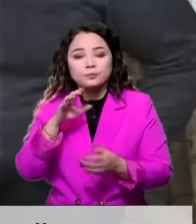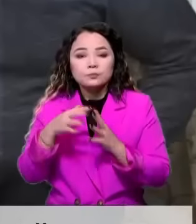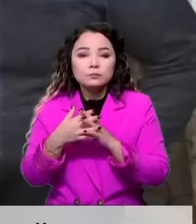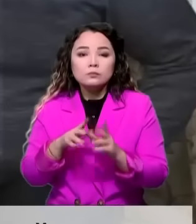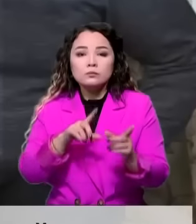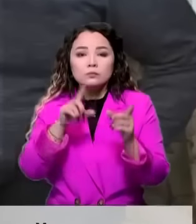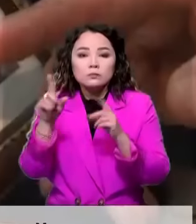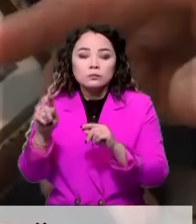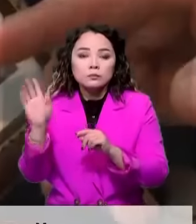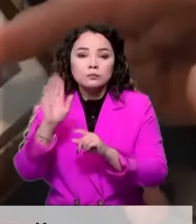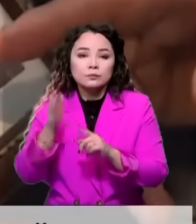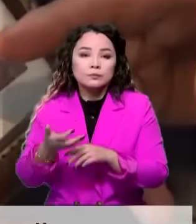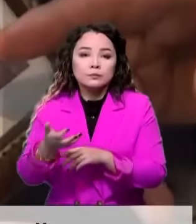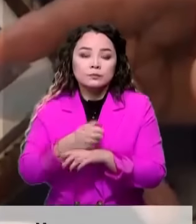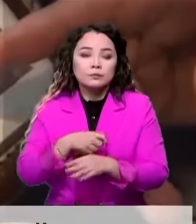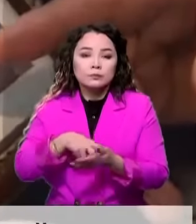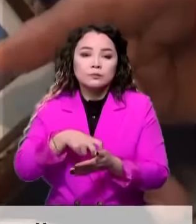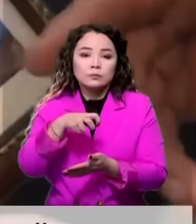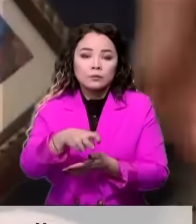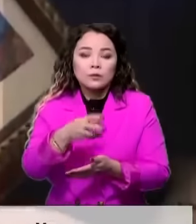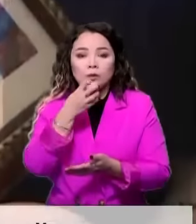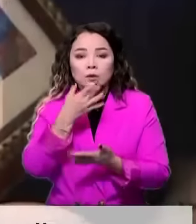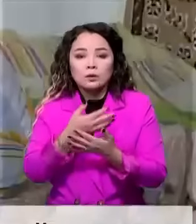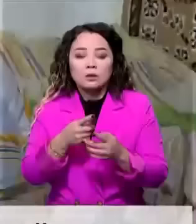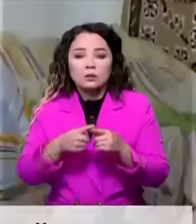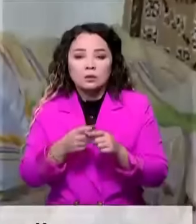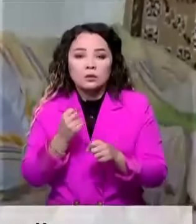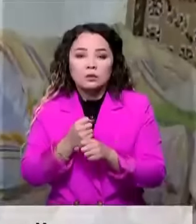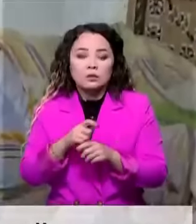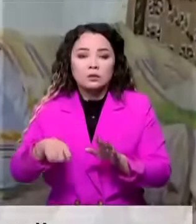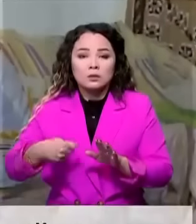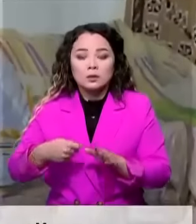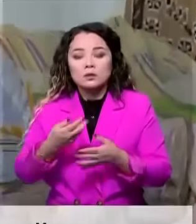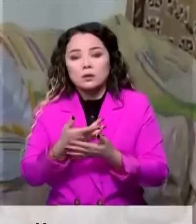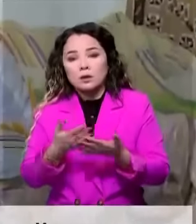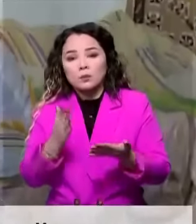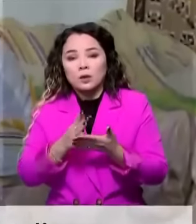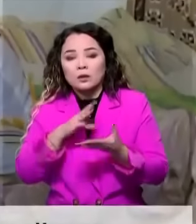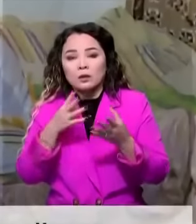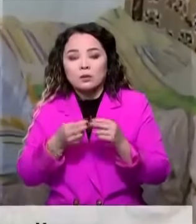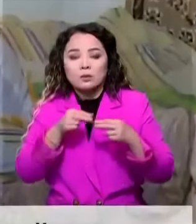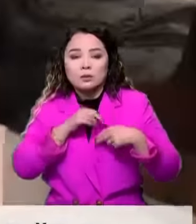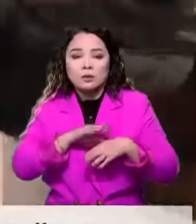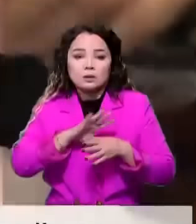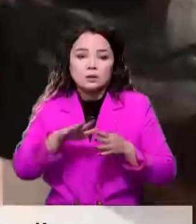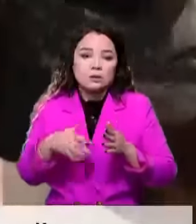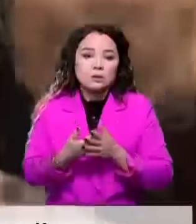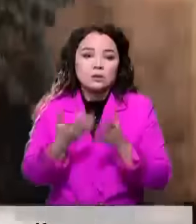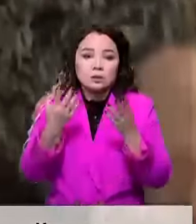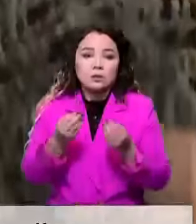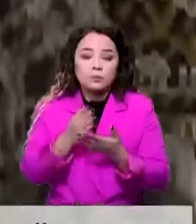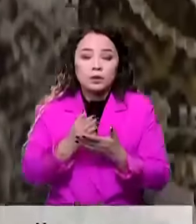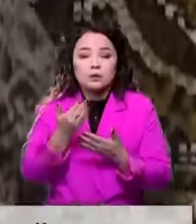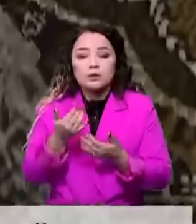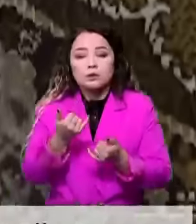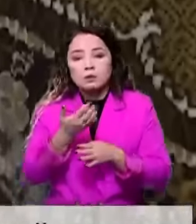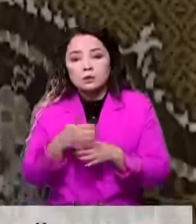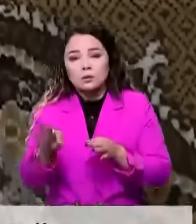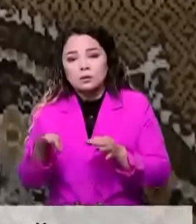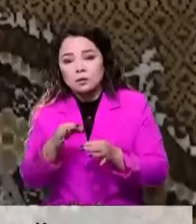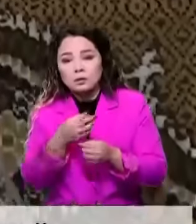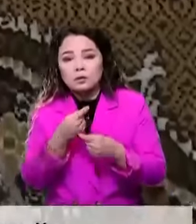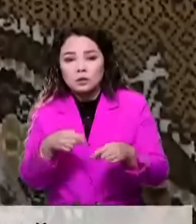майданға сәлемдемелер жинап, сарбаздарға шұлық және жылы заттар тоқыған. Сол жас кезде қалыптасқан ісмерлігі әлі күнге сақталған. Енені сабақтап,